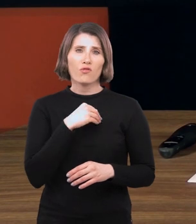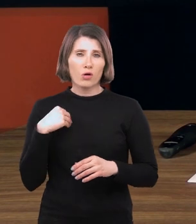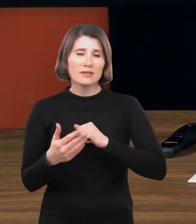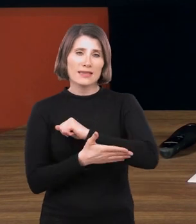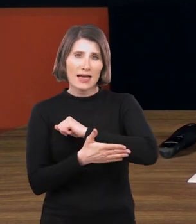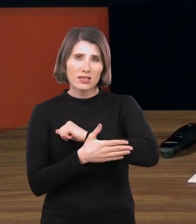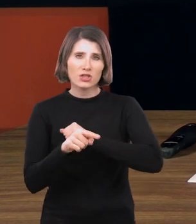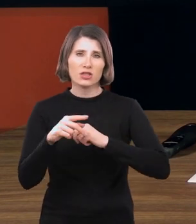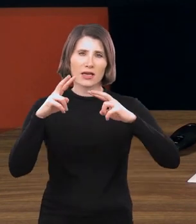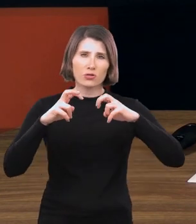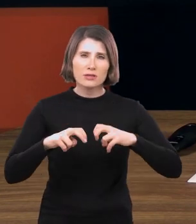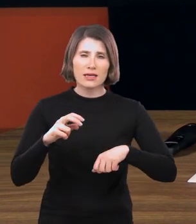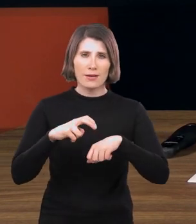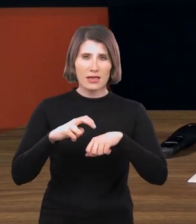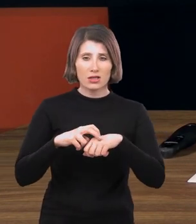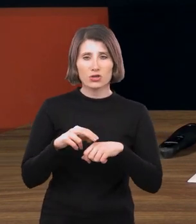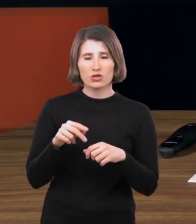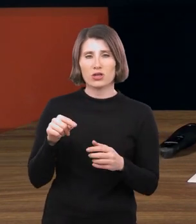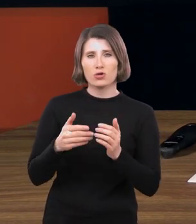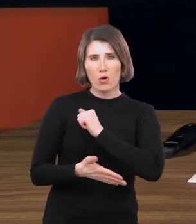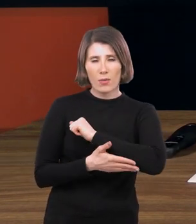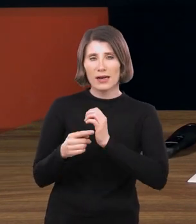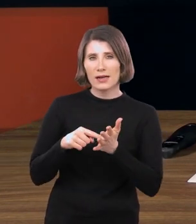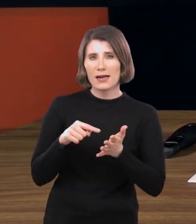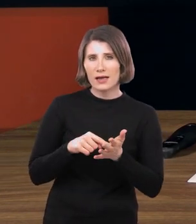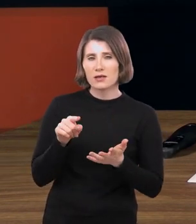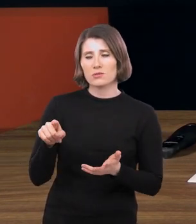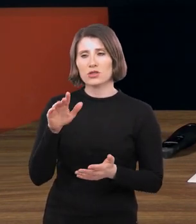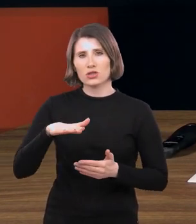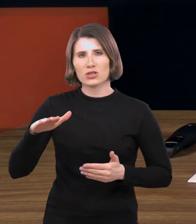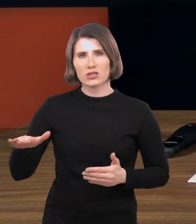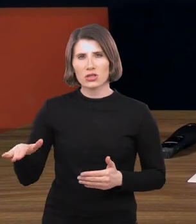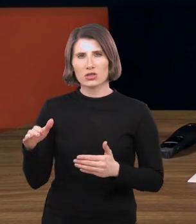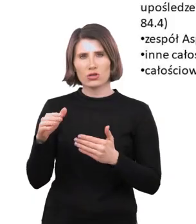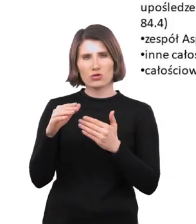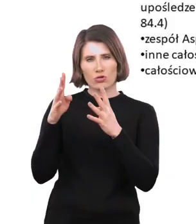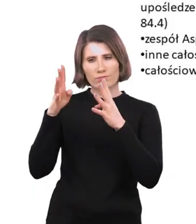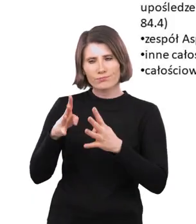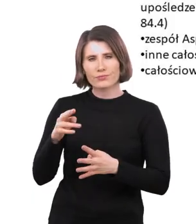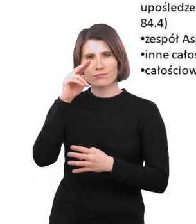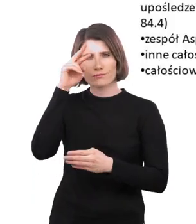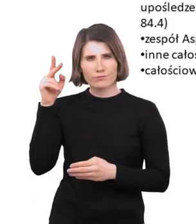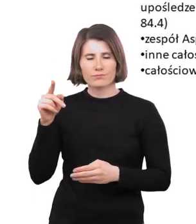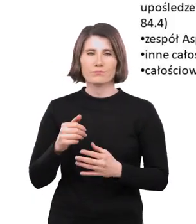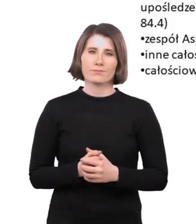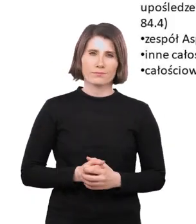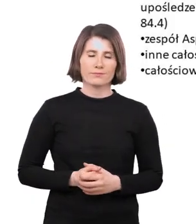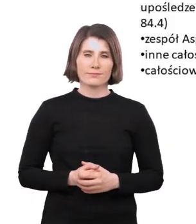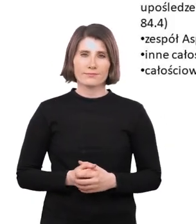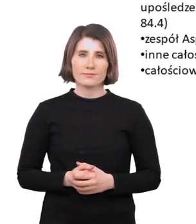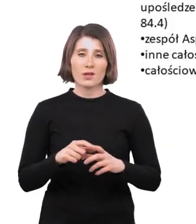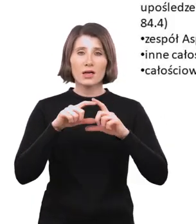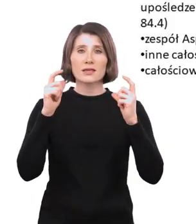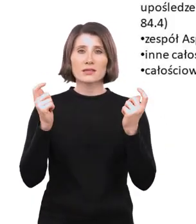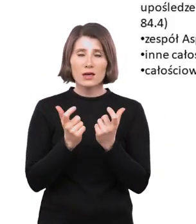i zgodnie z nią są diagnozowane poszczególne zespoły zaburzeń. Całościowe zaburzenia